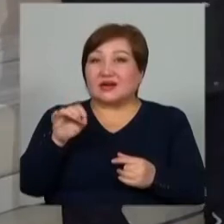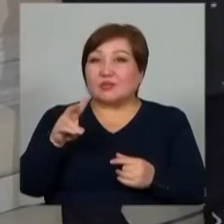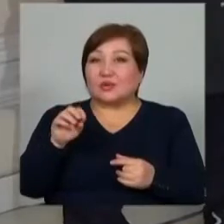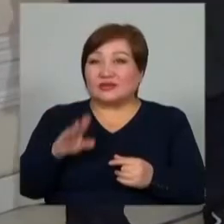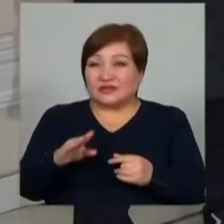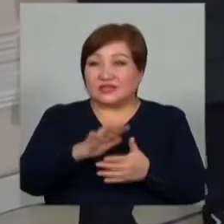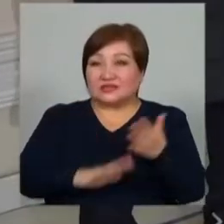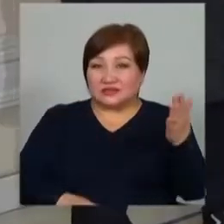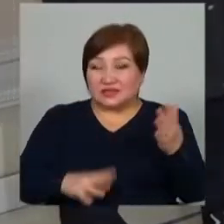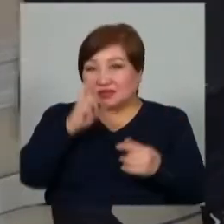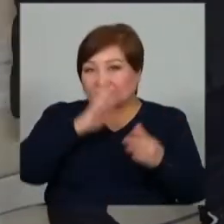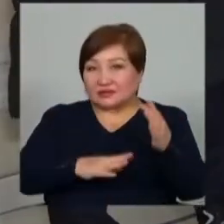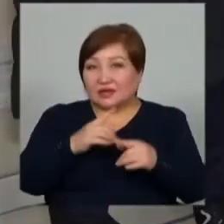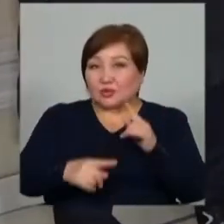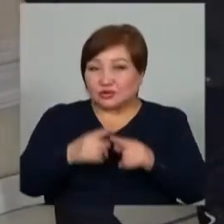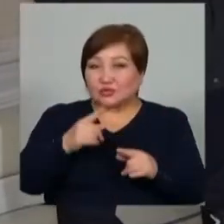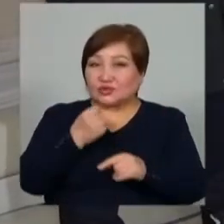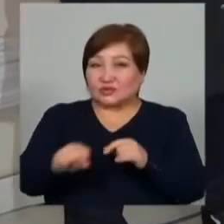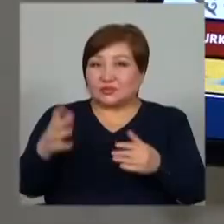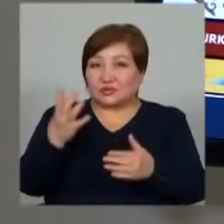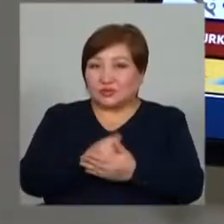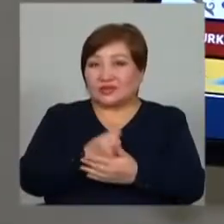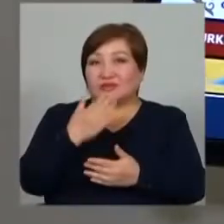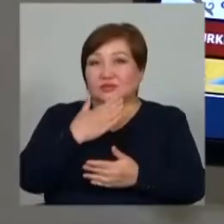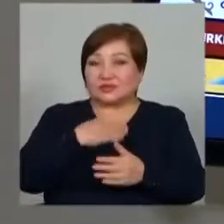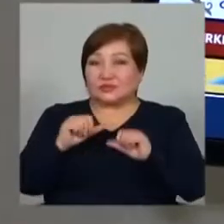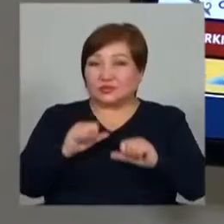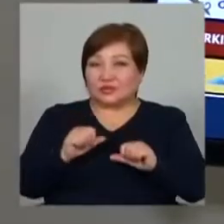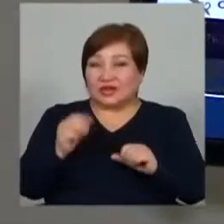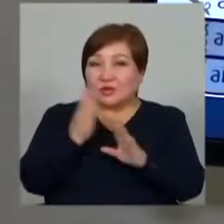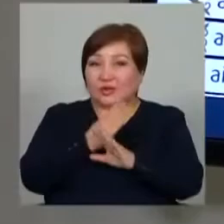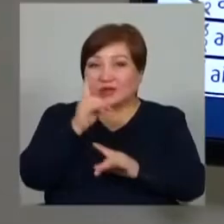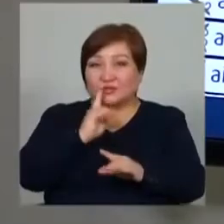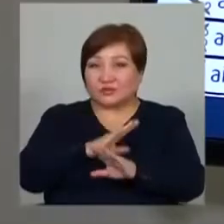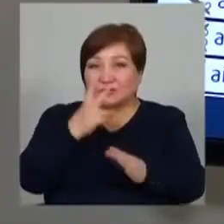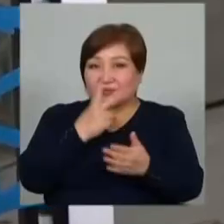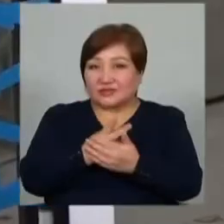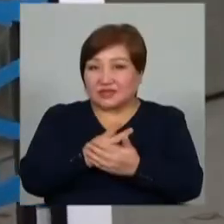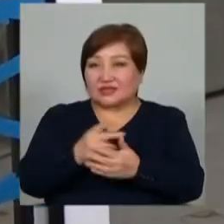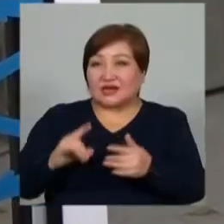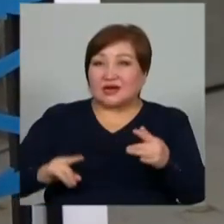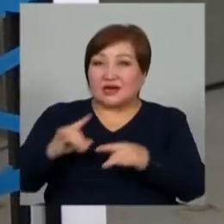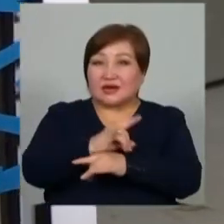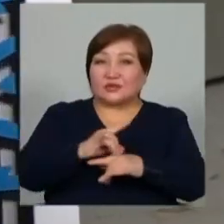Еліне жеңісімен оралған спортшыны жанкүйерлері ауа райының қолайсыздығына қарамастан әуежайға жиналып қарсы алды.